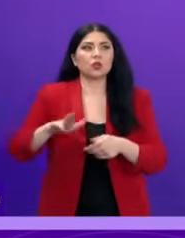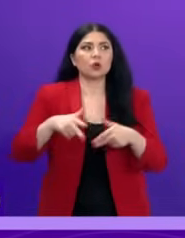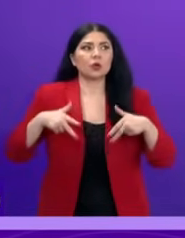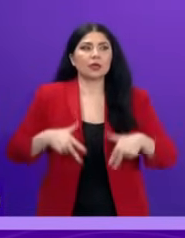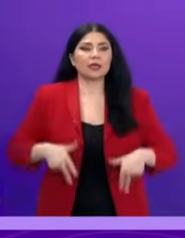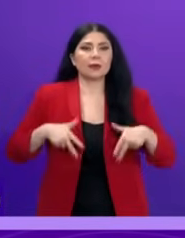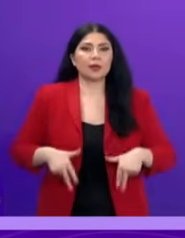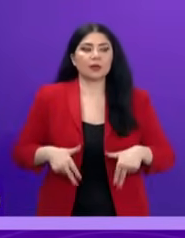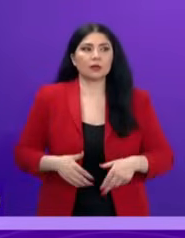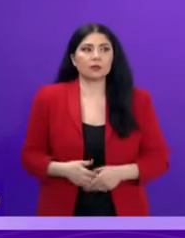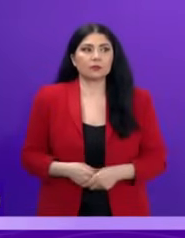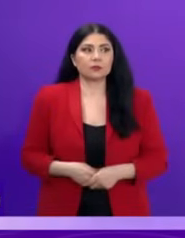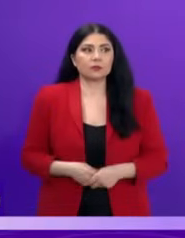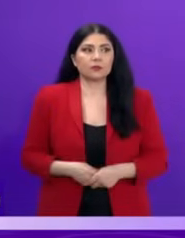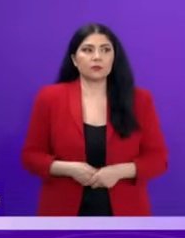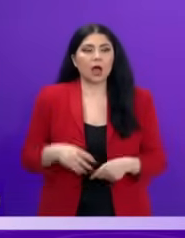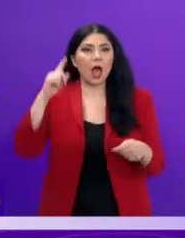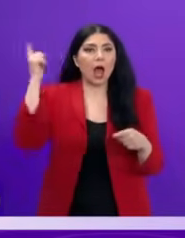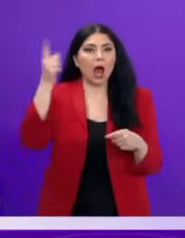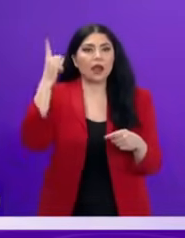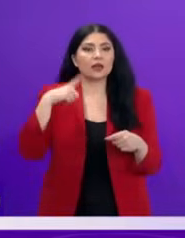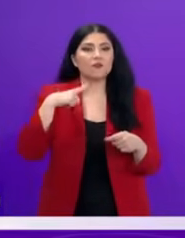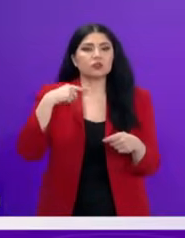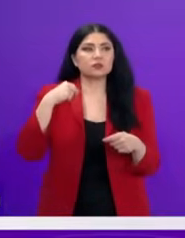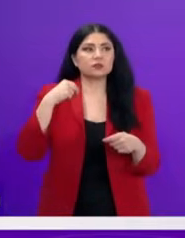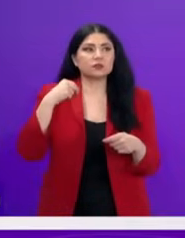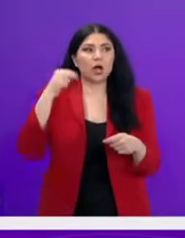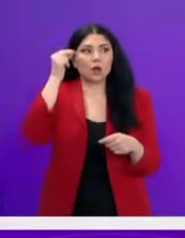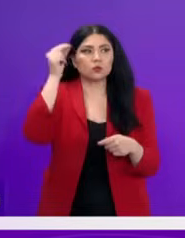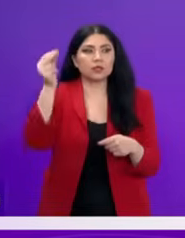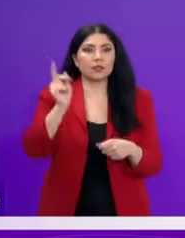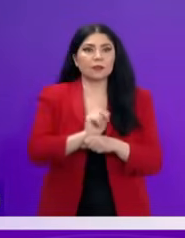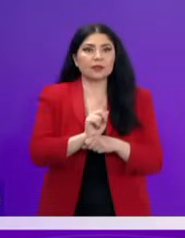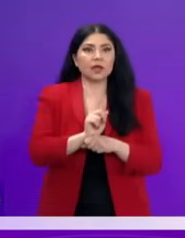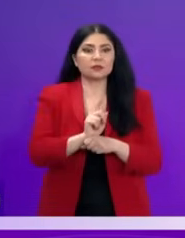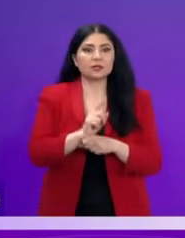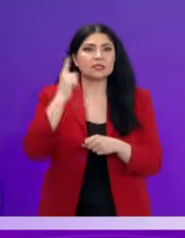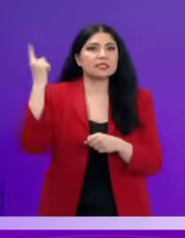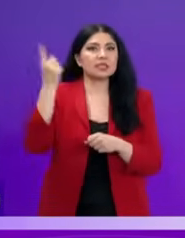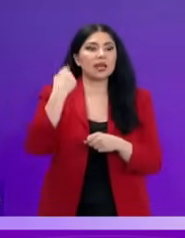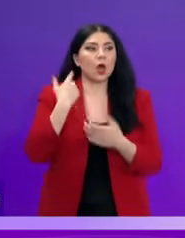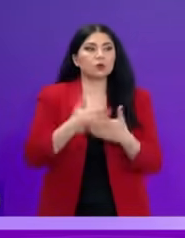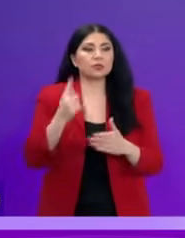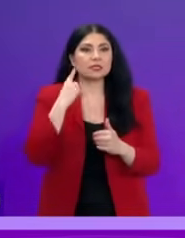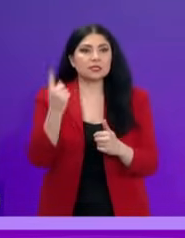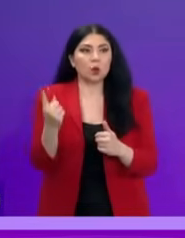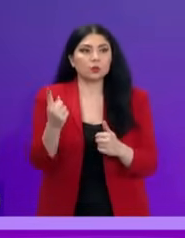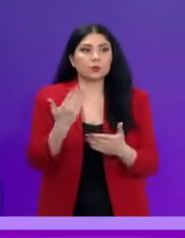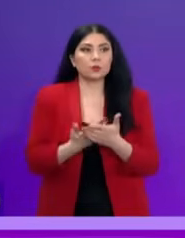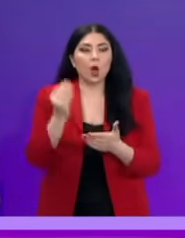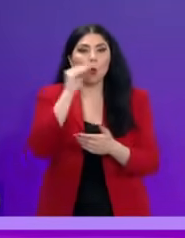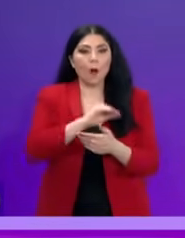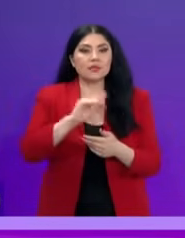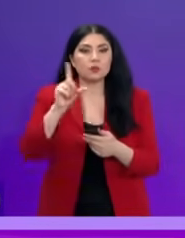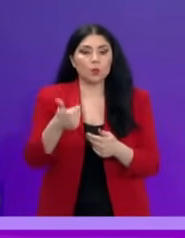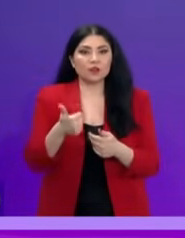Crimea. Desigur, alerta s-a dat imediat, sirenele au început să sune pentru ca oamenii să poată